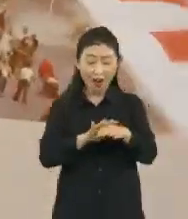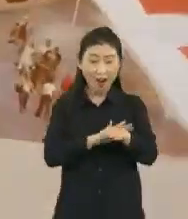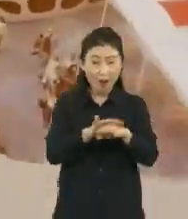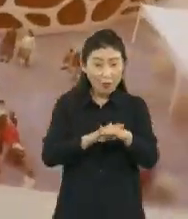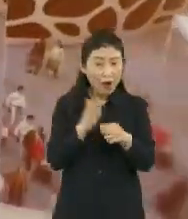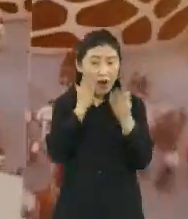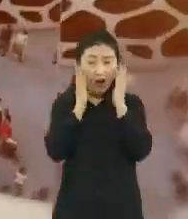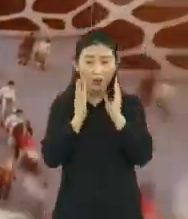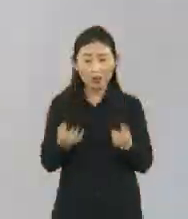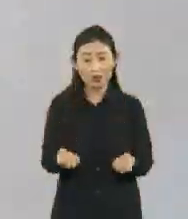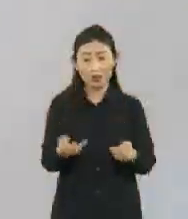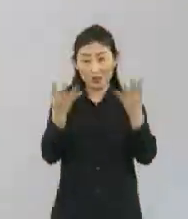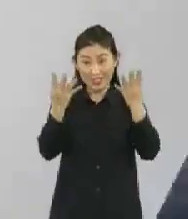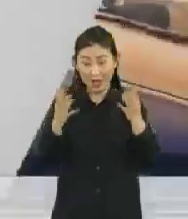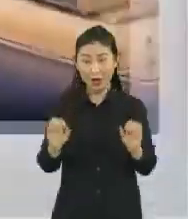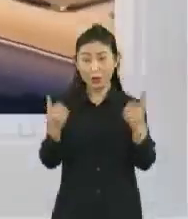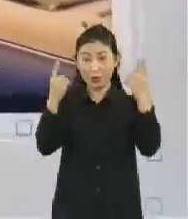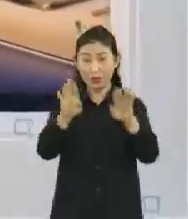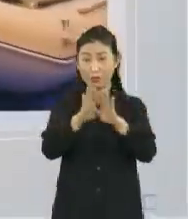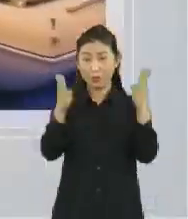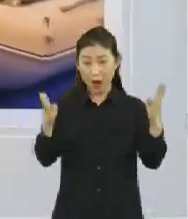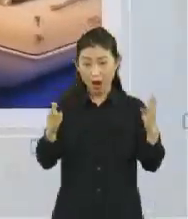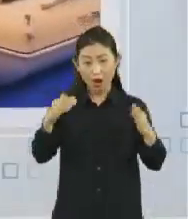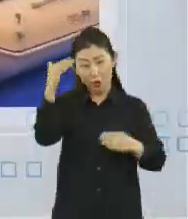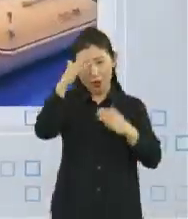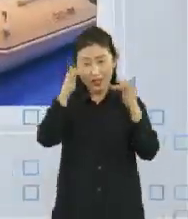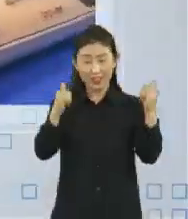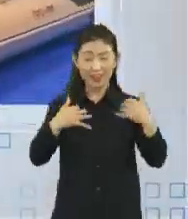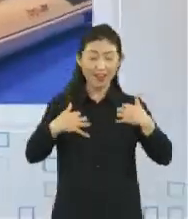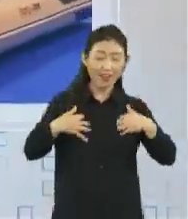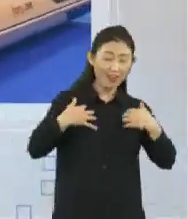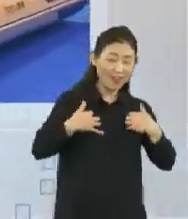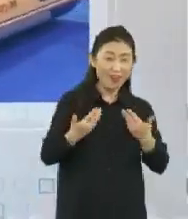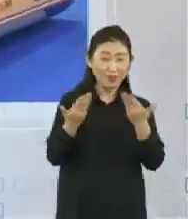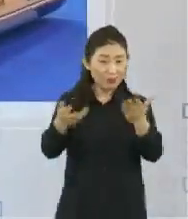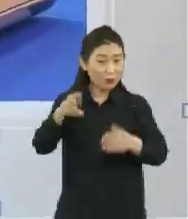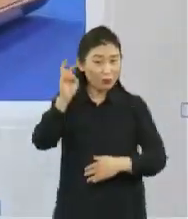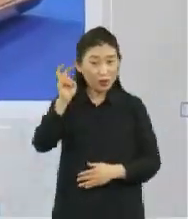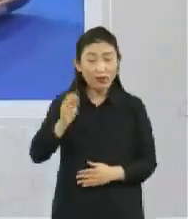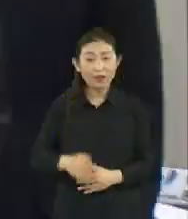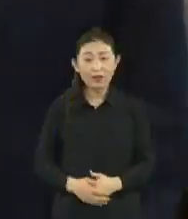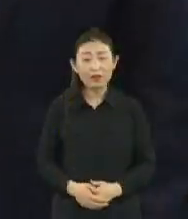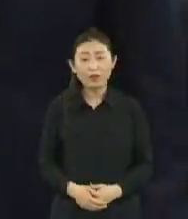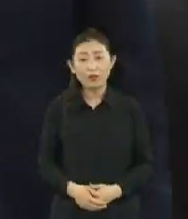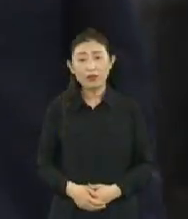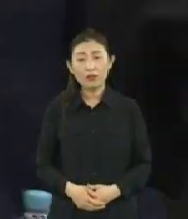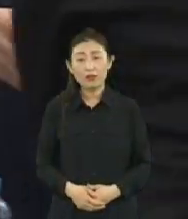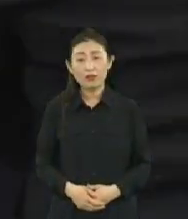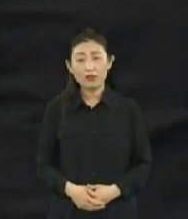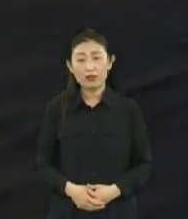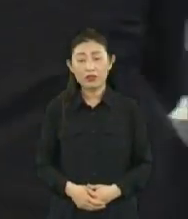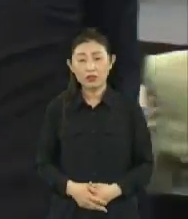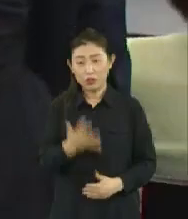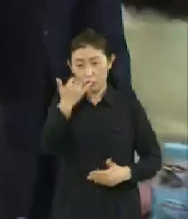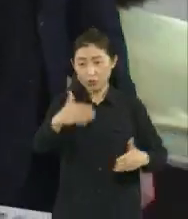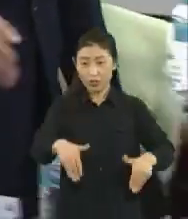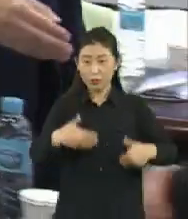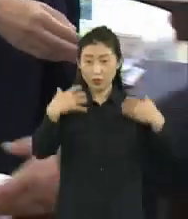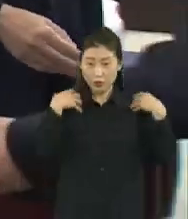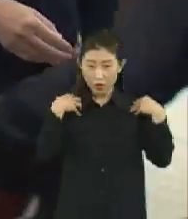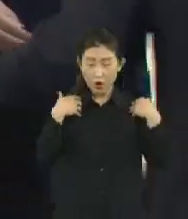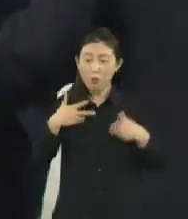축제도 박람회 기간에 동시 개최돼 관람객들에게 즐거움을 선사할 예정입니다. 이처럼 충남도와